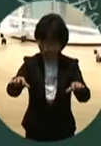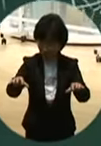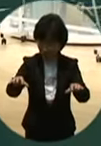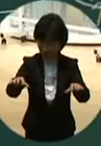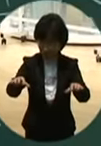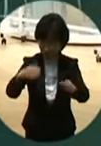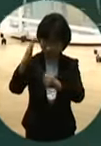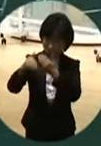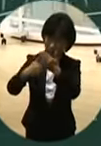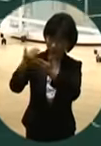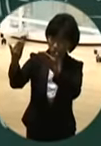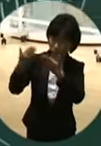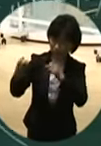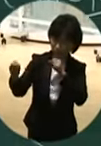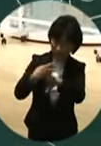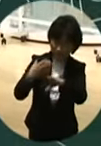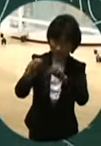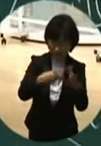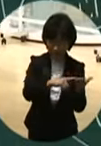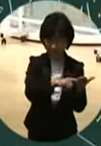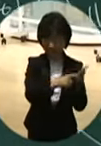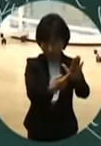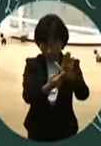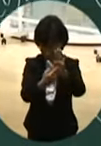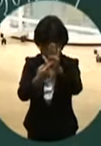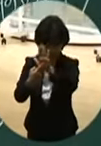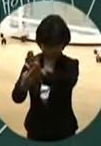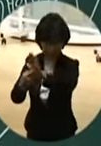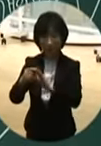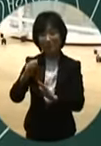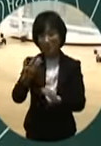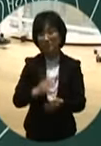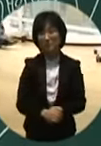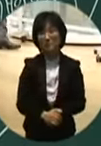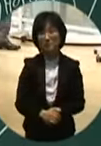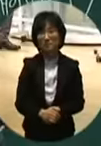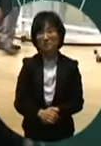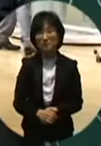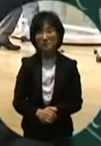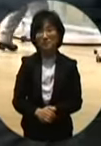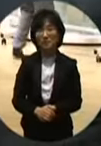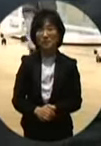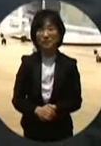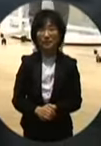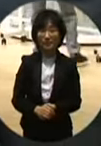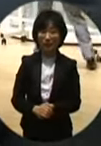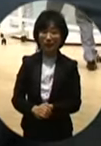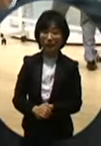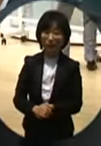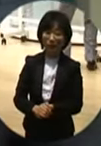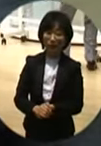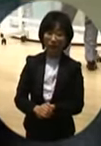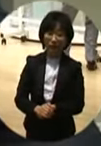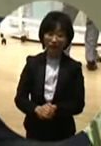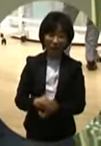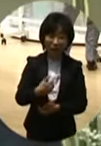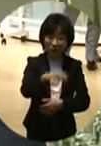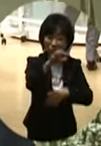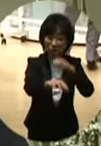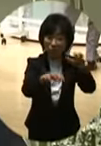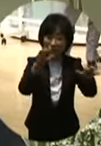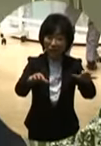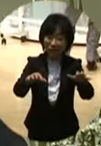this kind of answer that God gave took place everywhere they went. 하나님께서는 가는 곳마다 영적 치유만 이런 게 아니요.